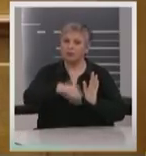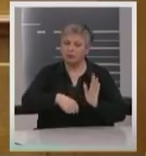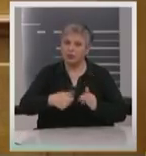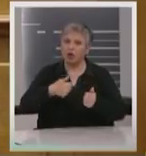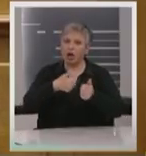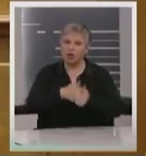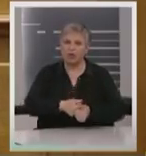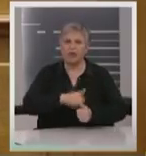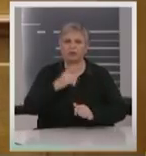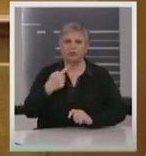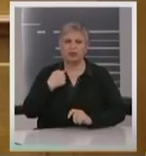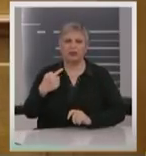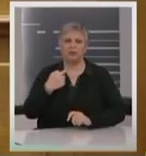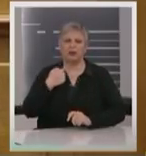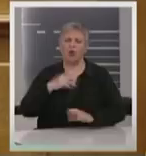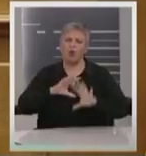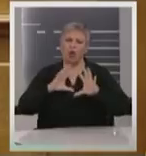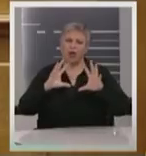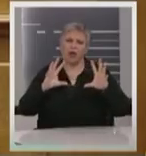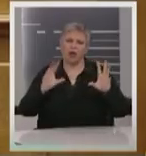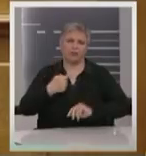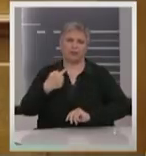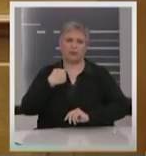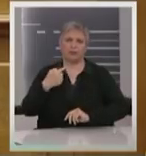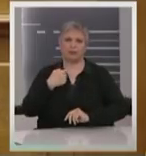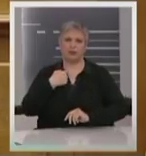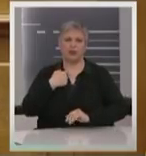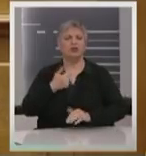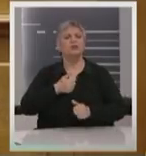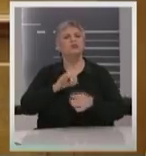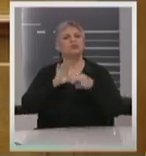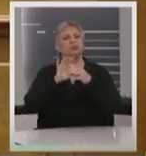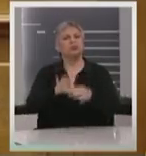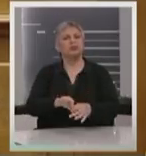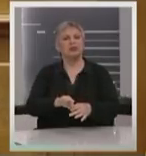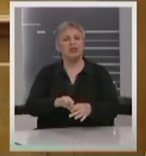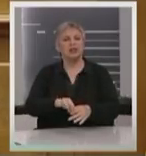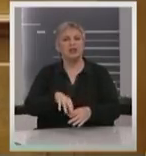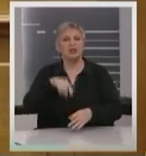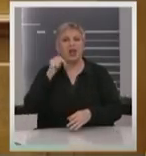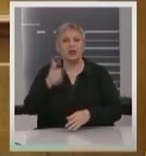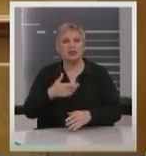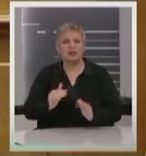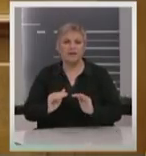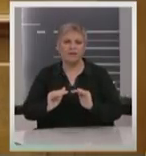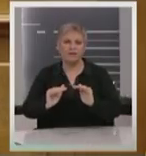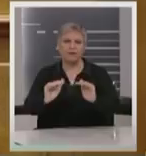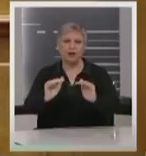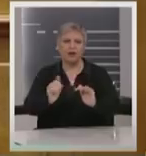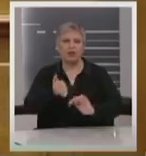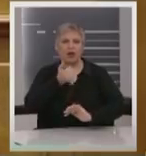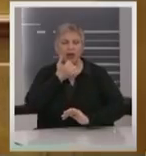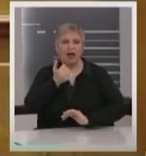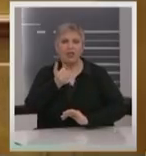παντού και σε όλα. Και εξακολουθείτε να μην έχετε μάθει τίποτα από τα λάθη σας. Εσείς,